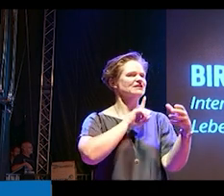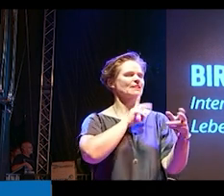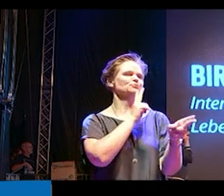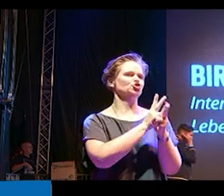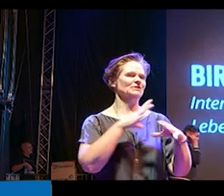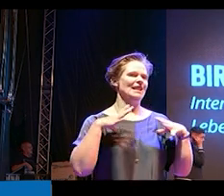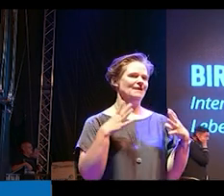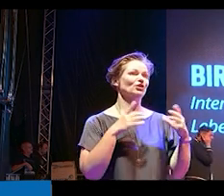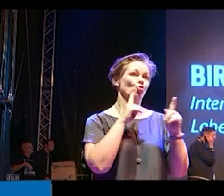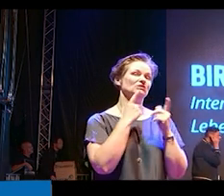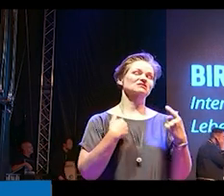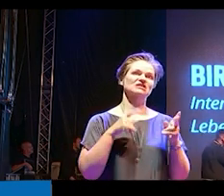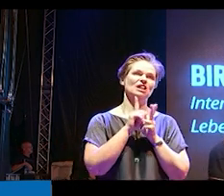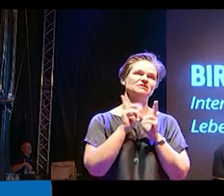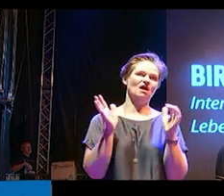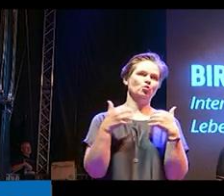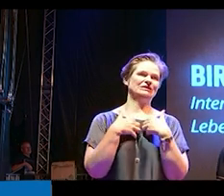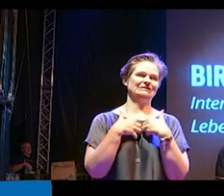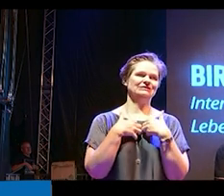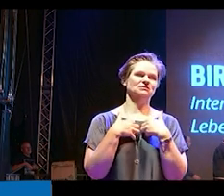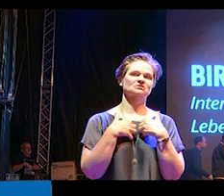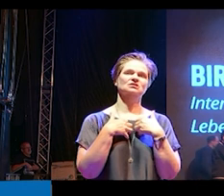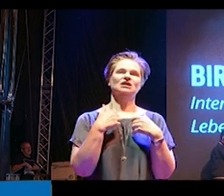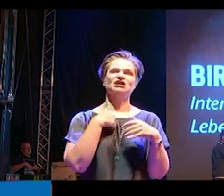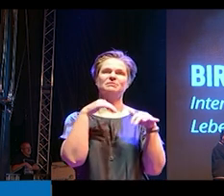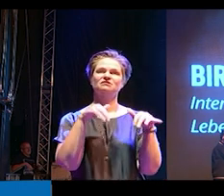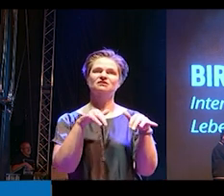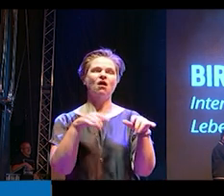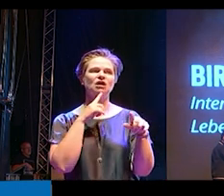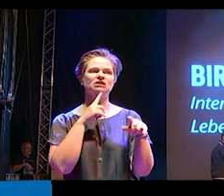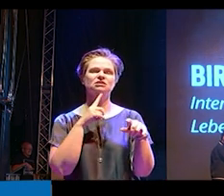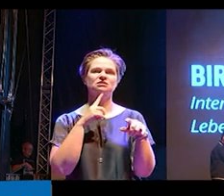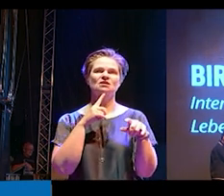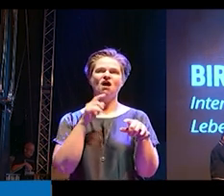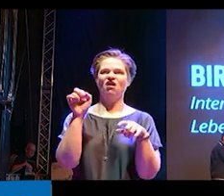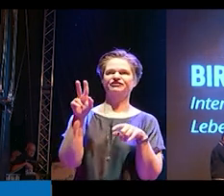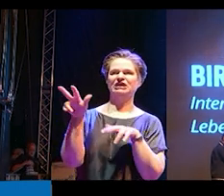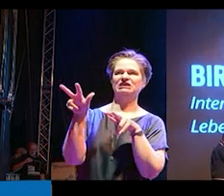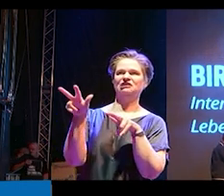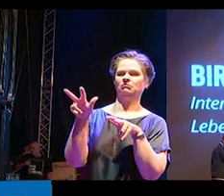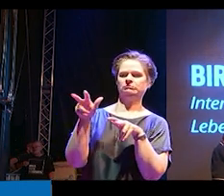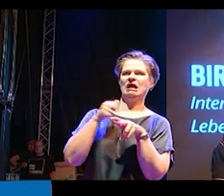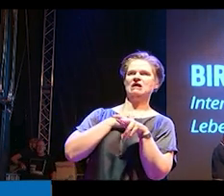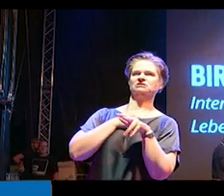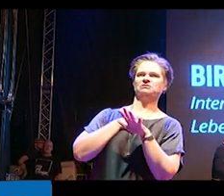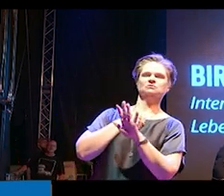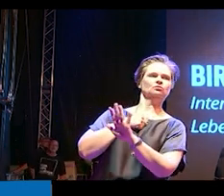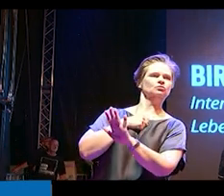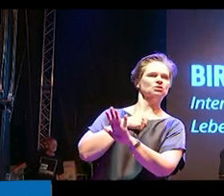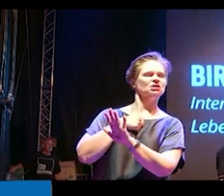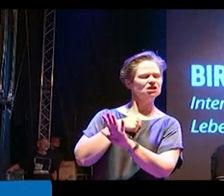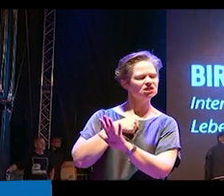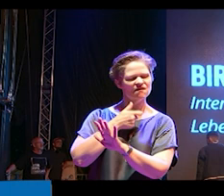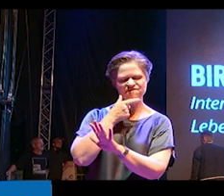Und ich bin Autist. Ich bin hier, weil ich Angst vor einer AfD-Regierung habe. Und weil ich sie mit